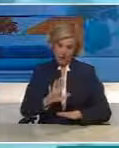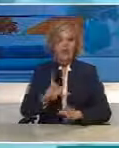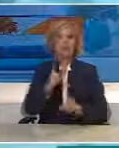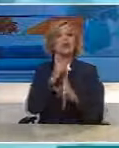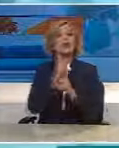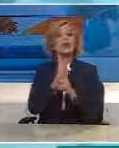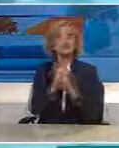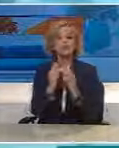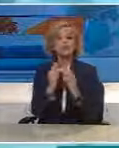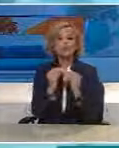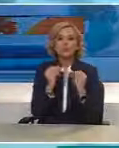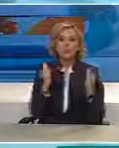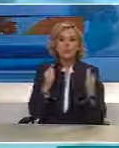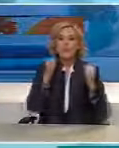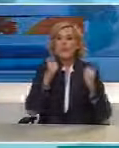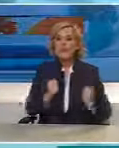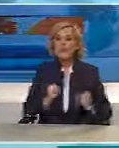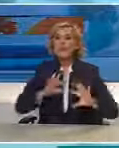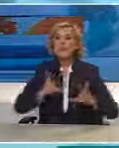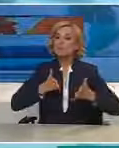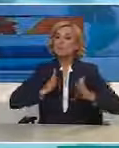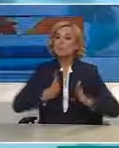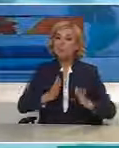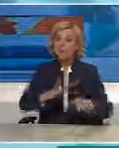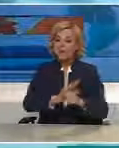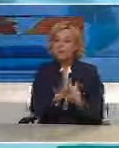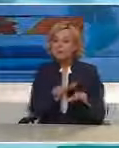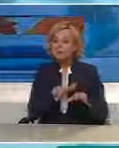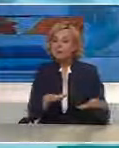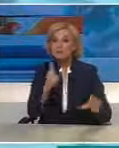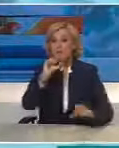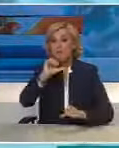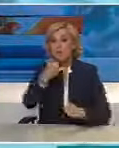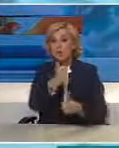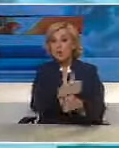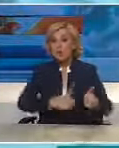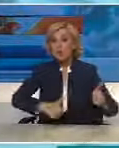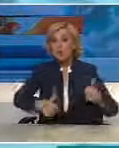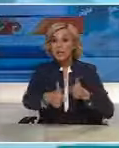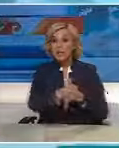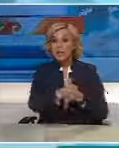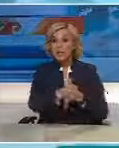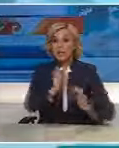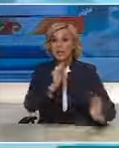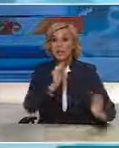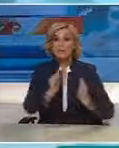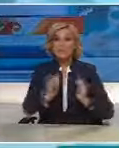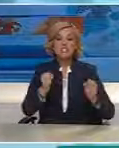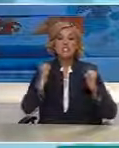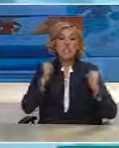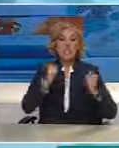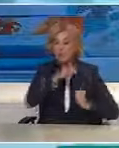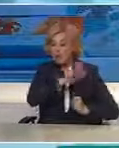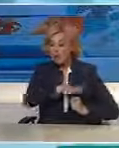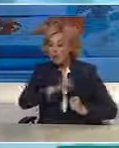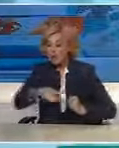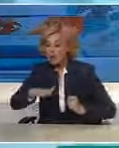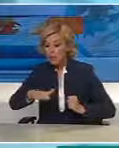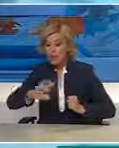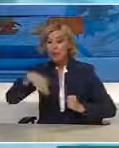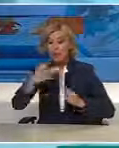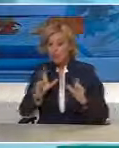ειδικό τρόπο, με βάση την πορεία της επιδημίας, ώστε να προστατεύεται η υγεία των παιδιών, του οικογενειακού τους περίγυρου,